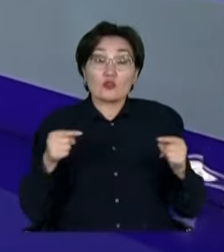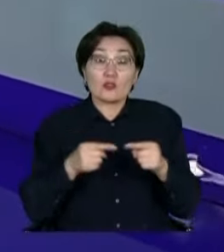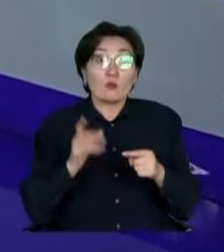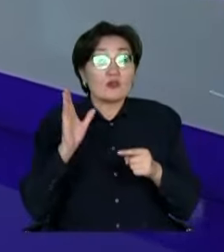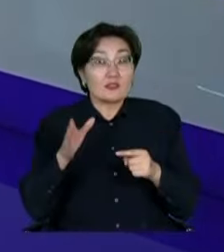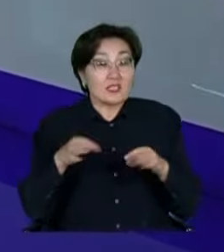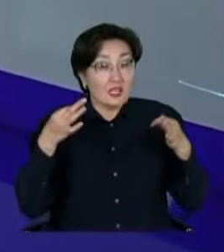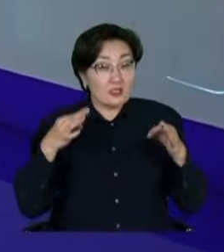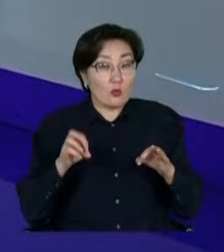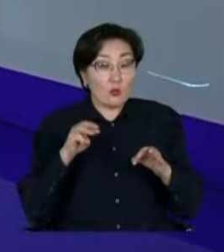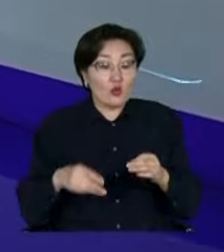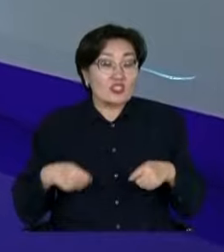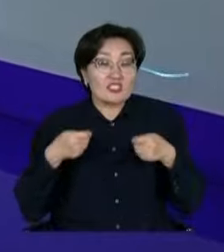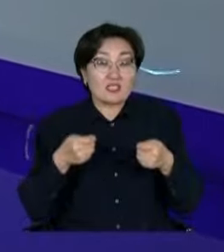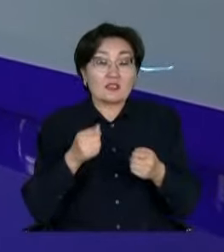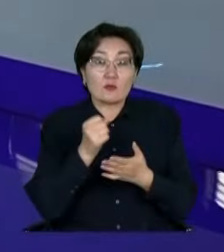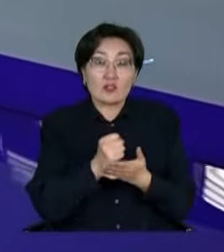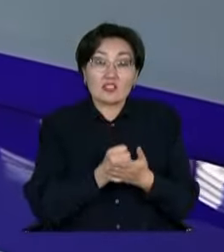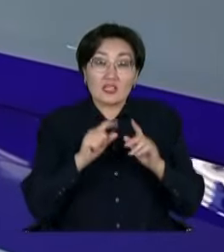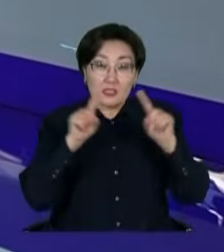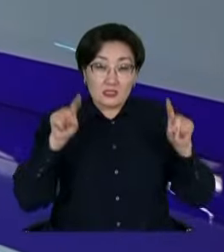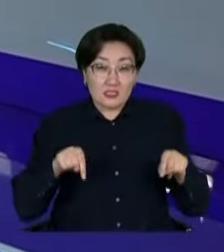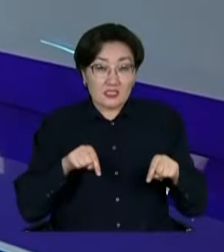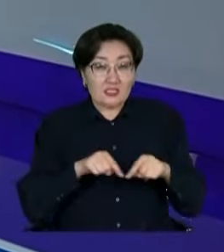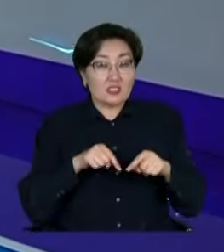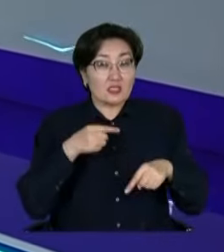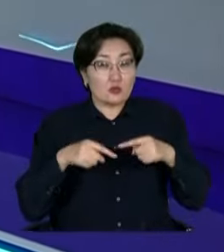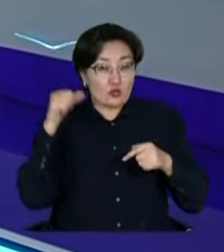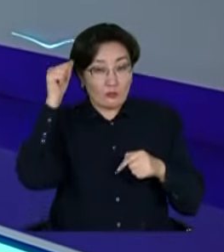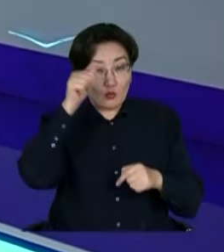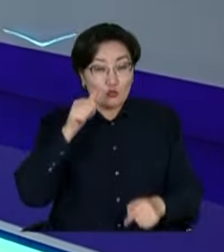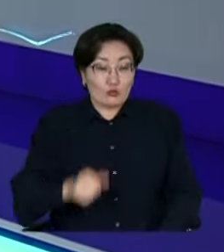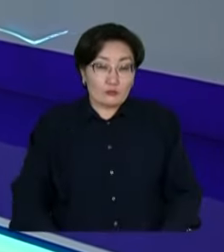будет освобожден от сдачи декларации в следующем году?